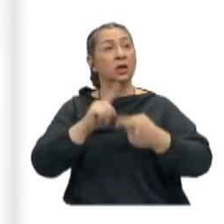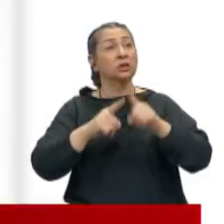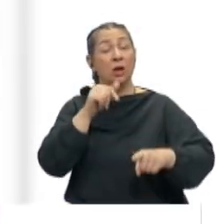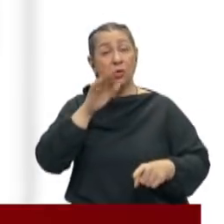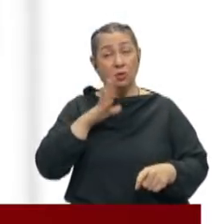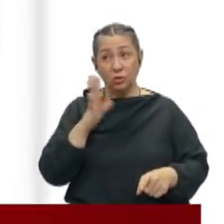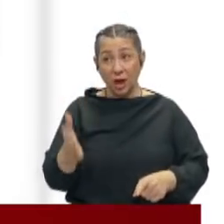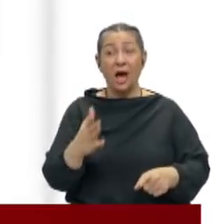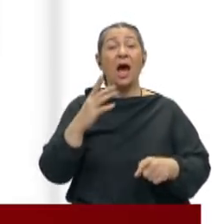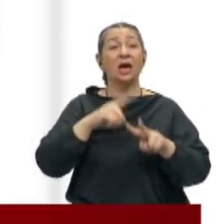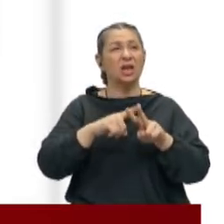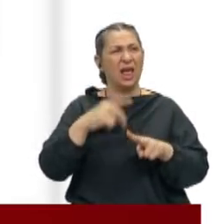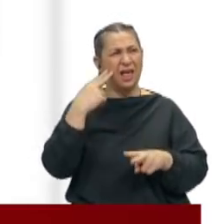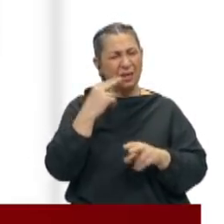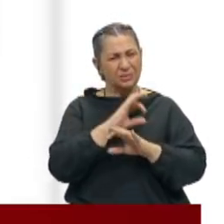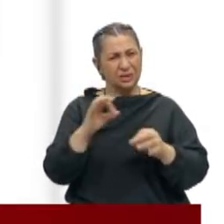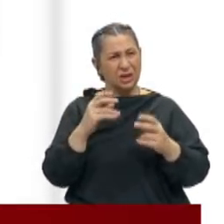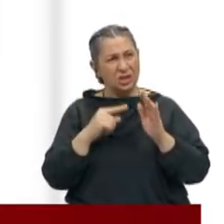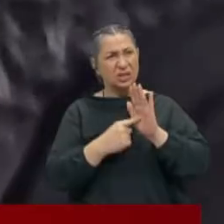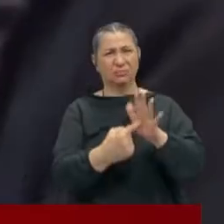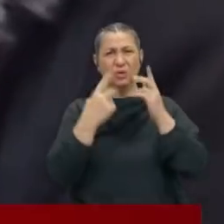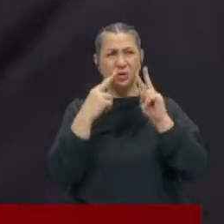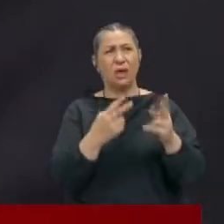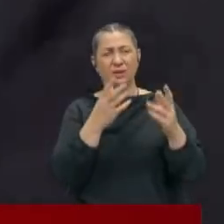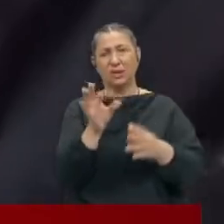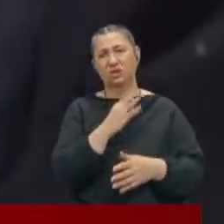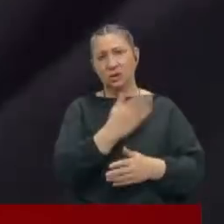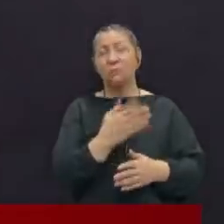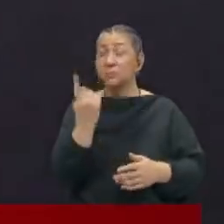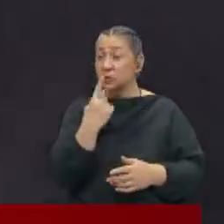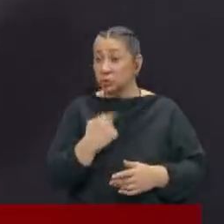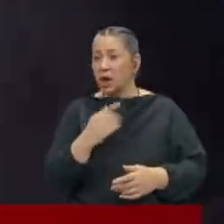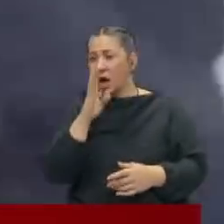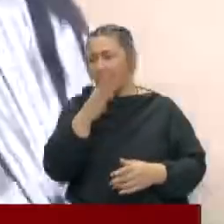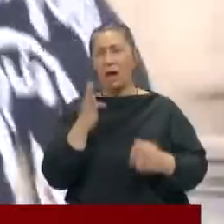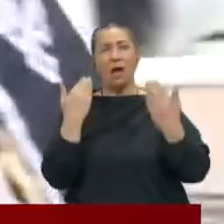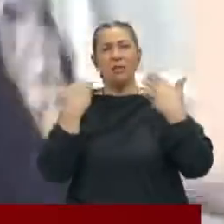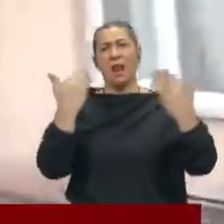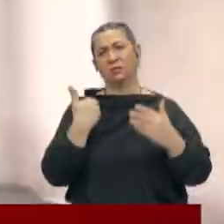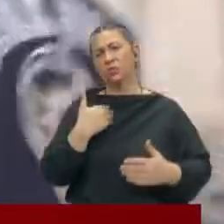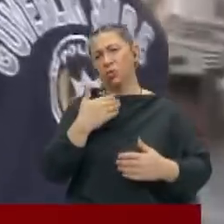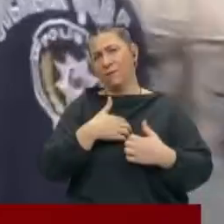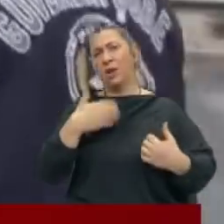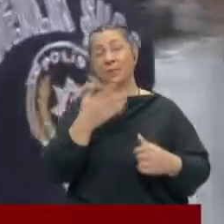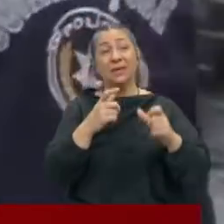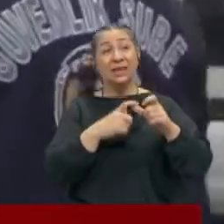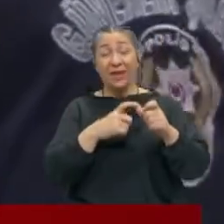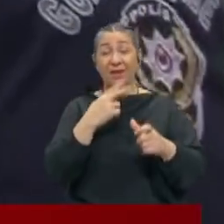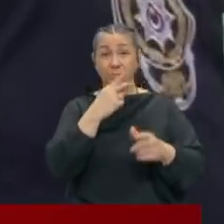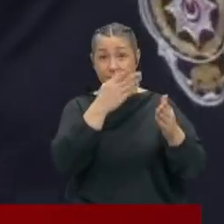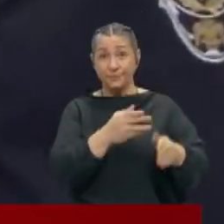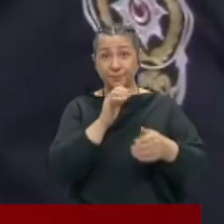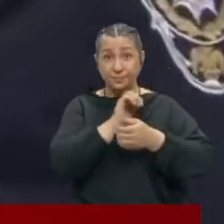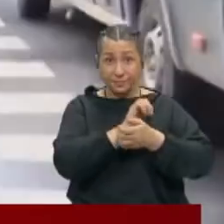da Akşener'de edepsizliği meşrulaştırmayı seçtiler. Efendim bir şey söyleyecek misiniz? Adalete güveniyorum. Sedef Kabaş'ın